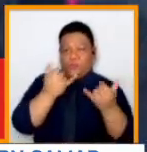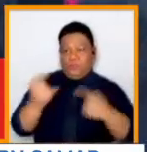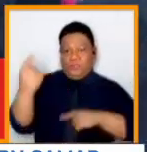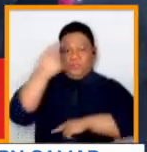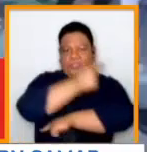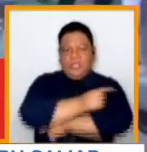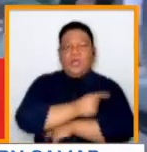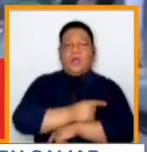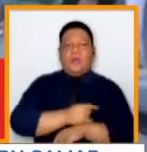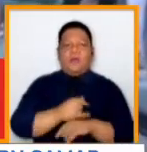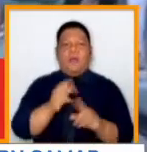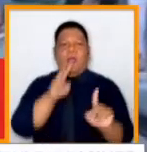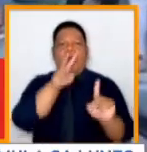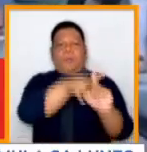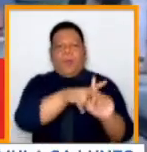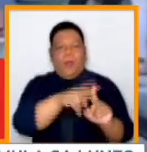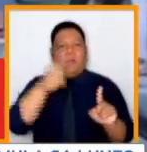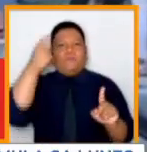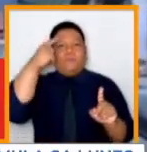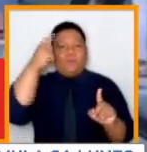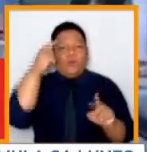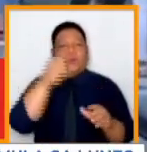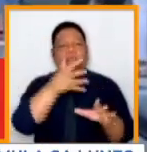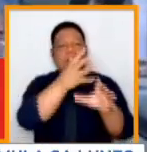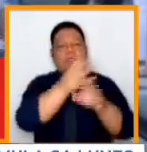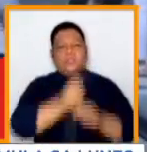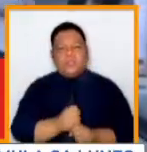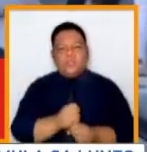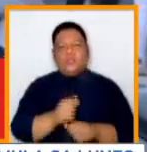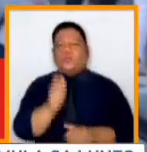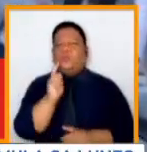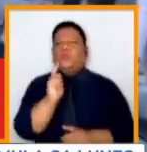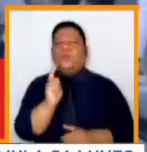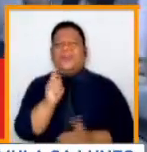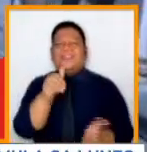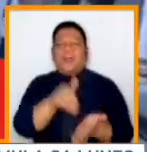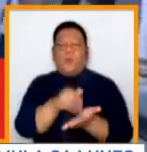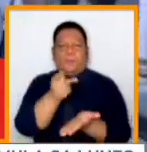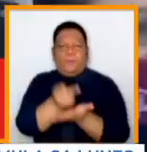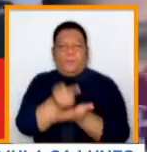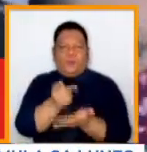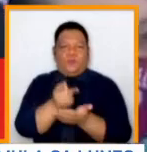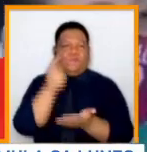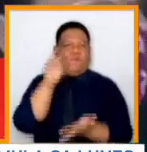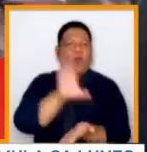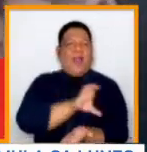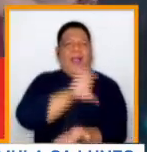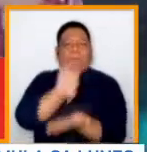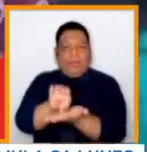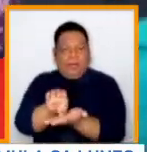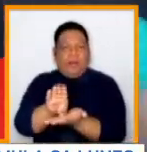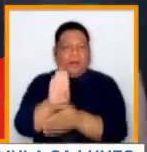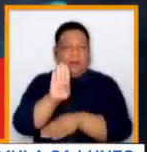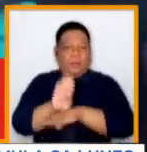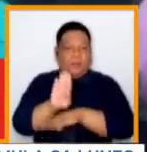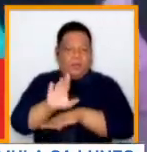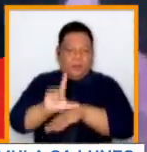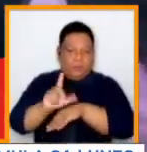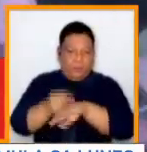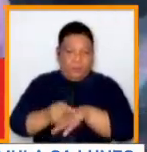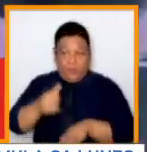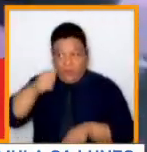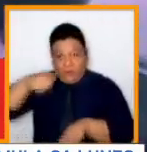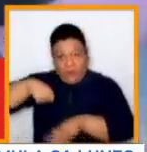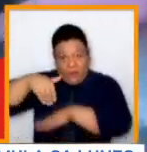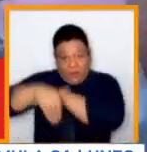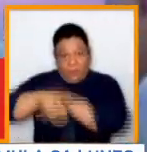aplikasyon para makakuha ng 20,000 pesos na puhunan. Mula pa kagabi ay nagsimula ng dumagsa ang mga tao. Sa sobrang dami, hindi